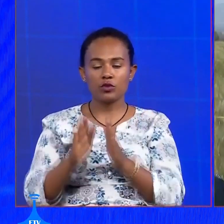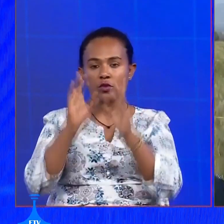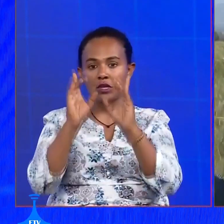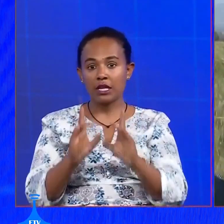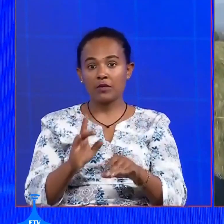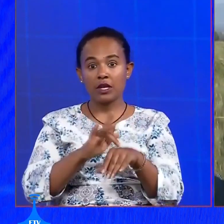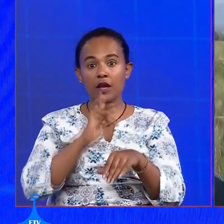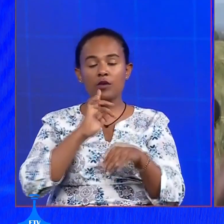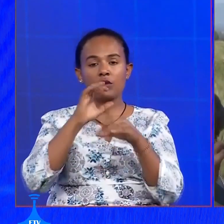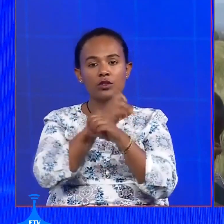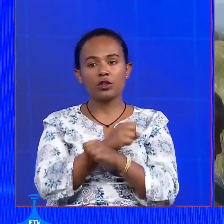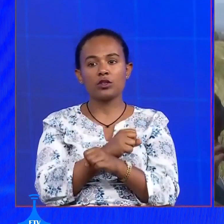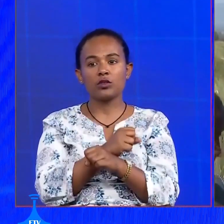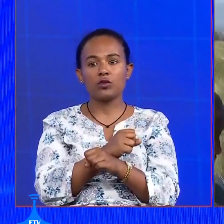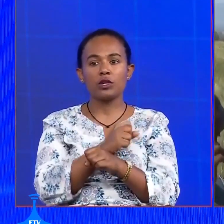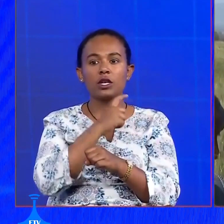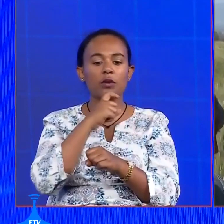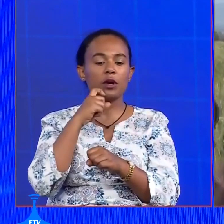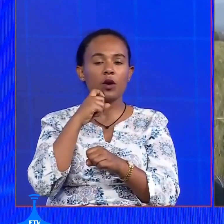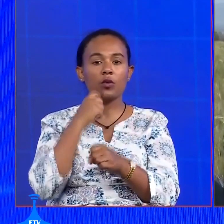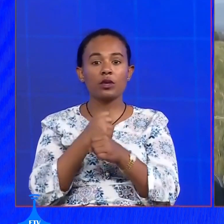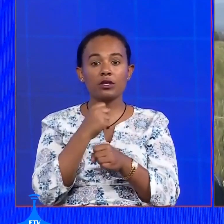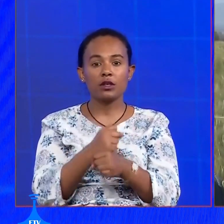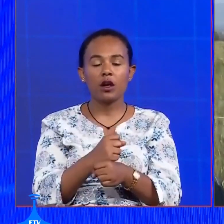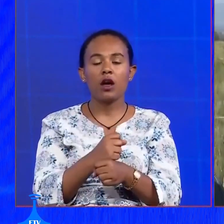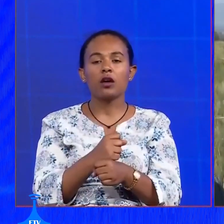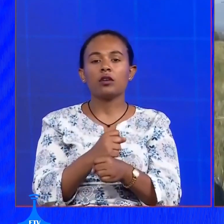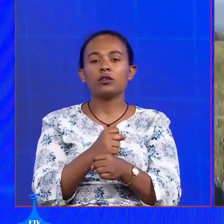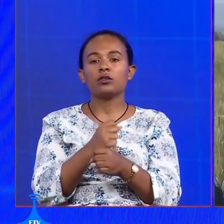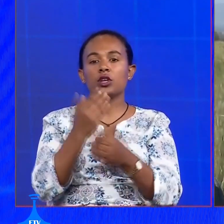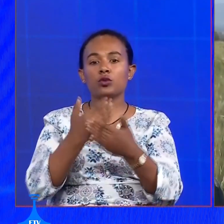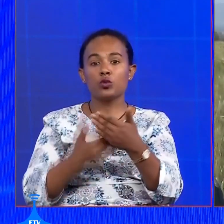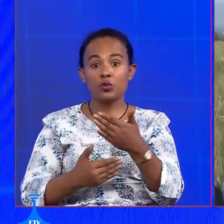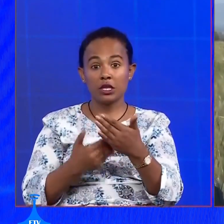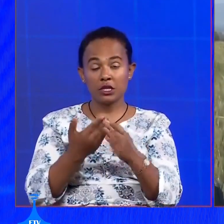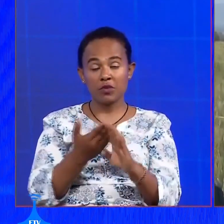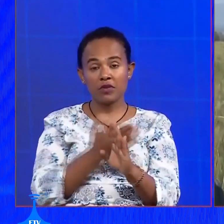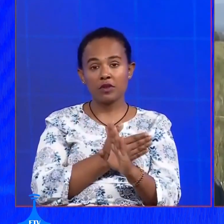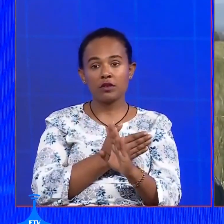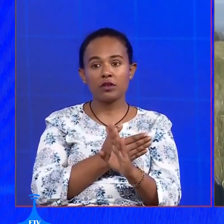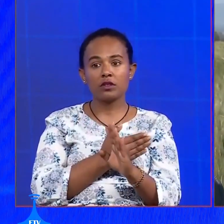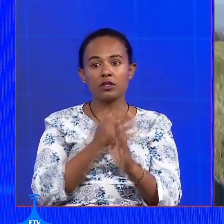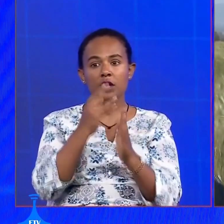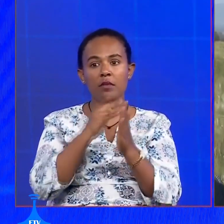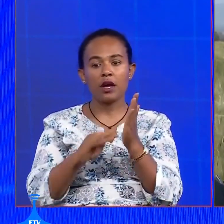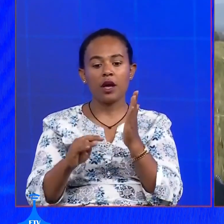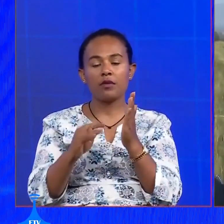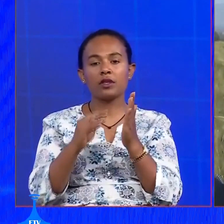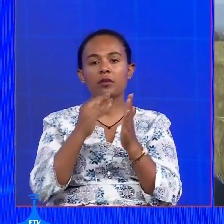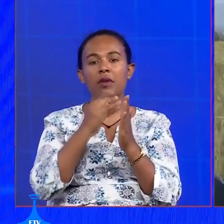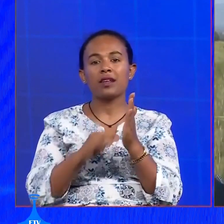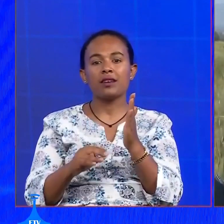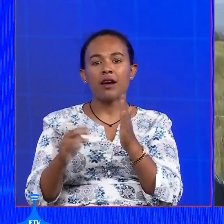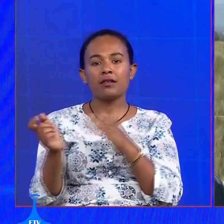እየተሰራ ፓራሌሊ የበጋውን ስራ ዝግጅት ጨረስን ስኬጁሉንም ከዚህ በፊት እስከ መጋቢት ማዚያን ዘራ ነበር